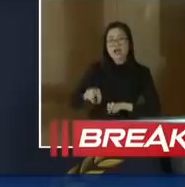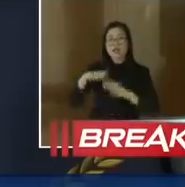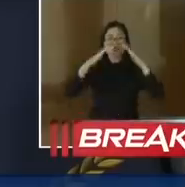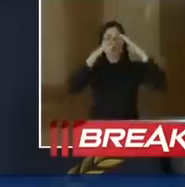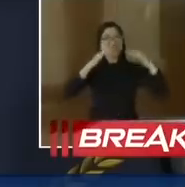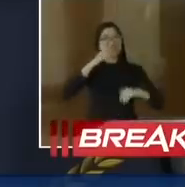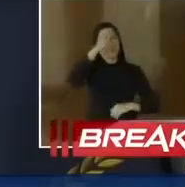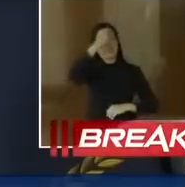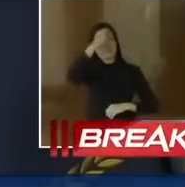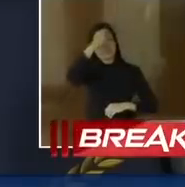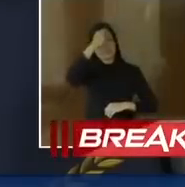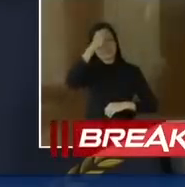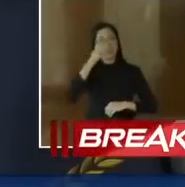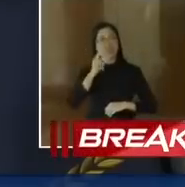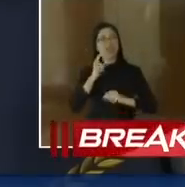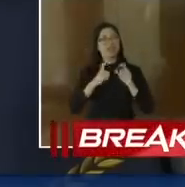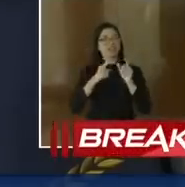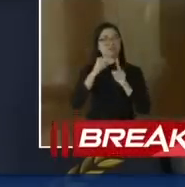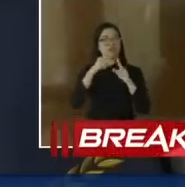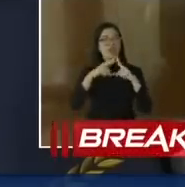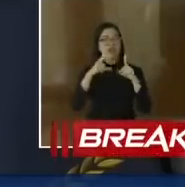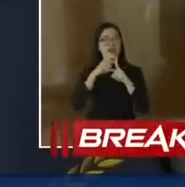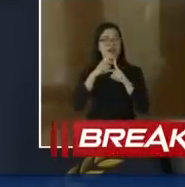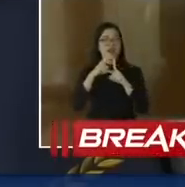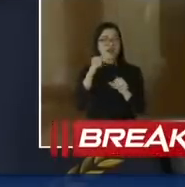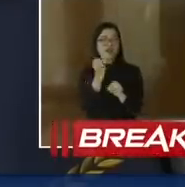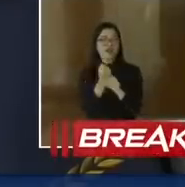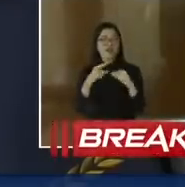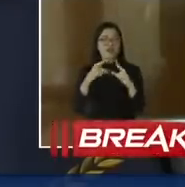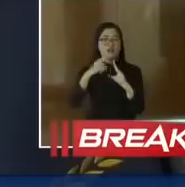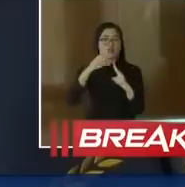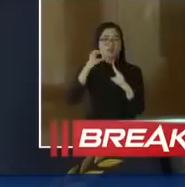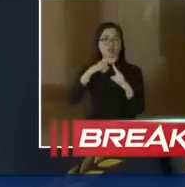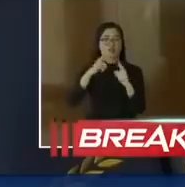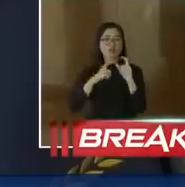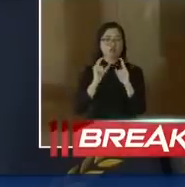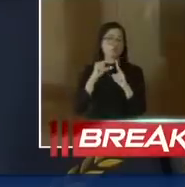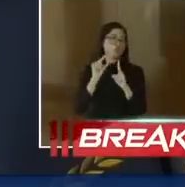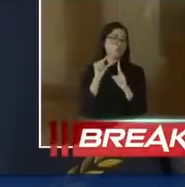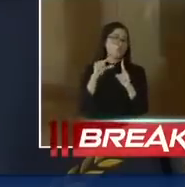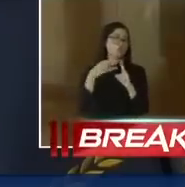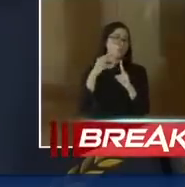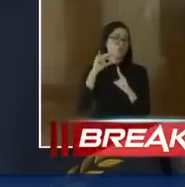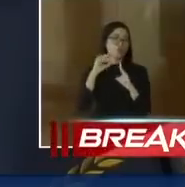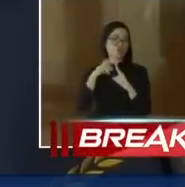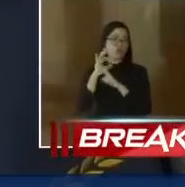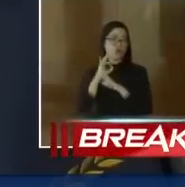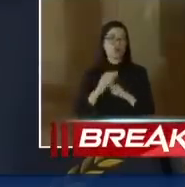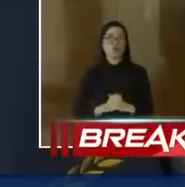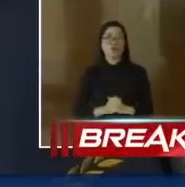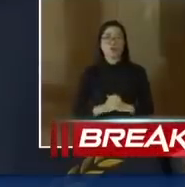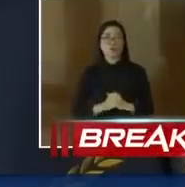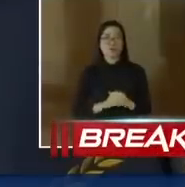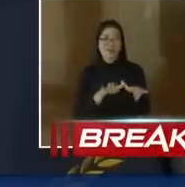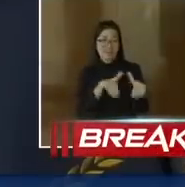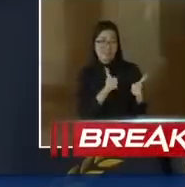Sakit RSPAD Gatot Subroto. Hasil sudah ada, tetapi sekali lagi karena ini adalah general check-up,